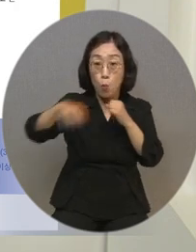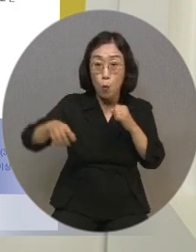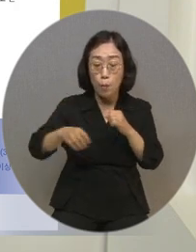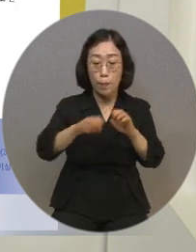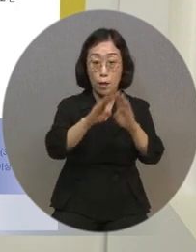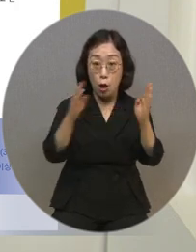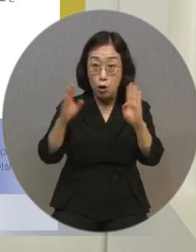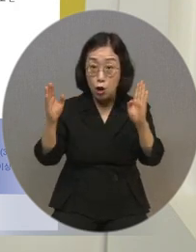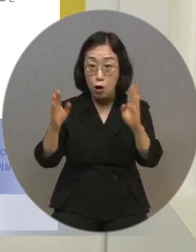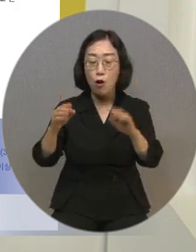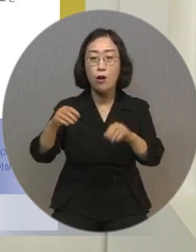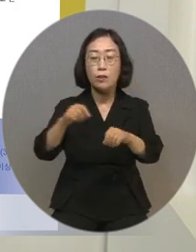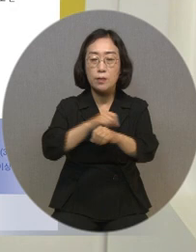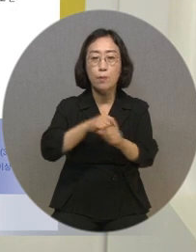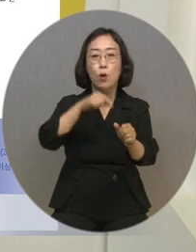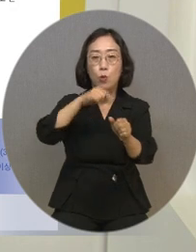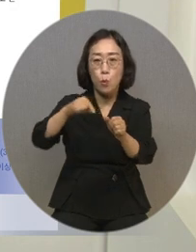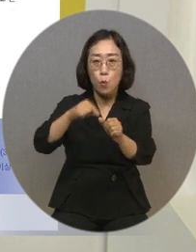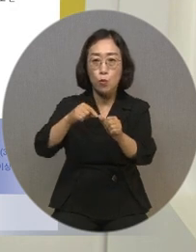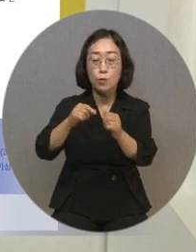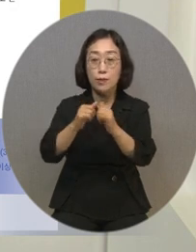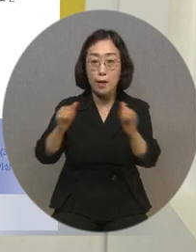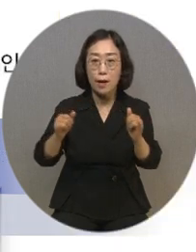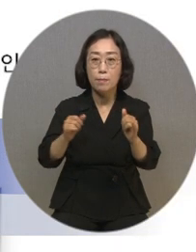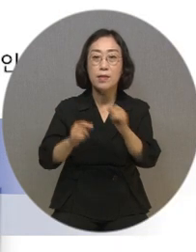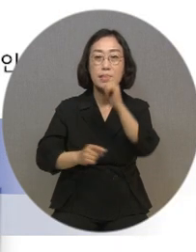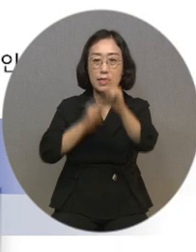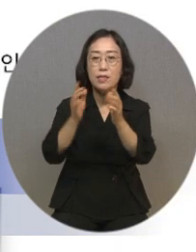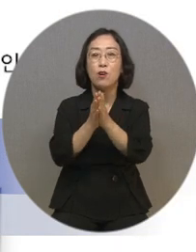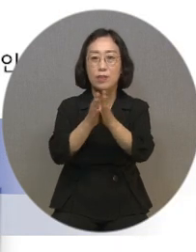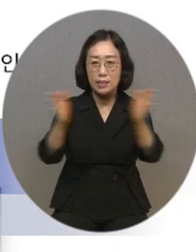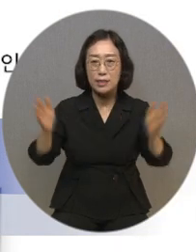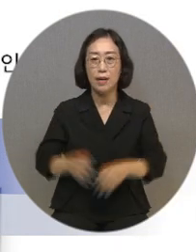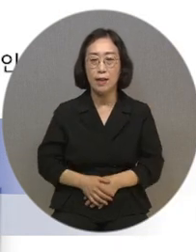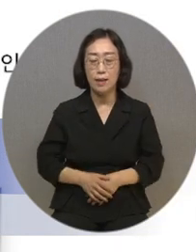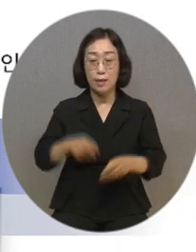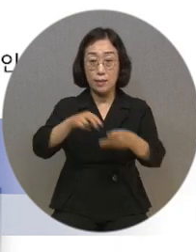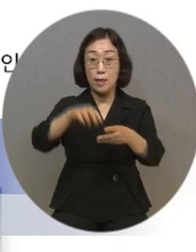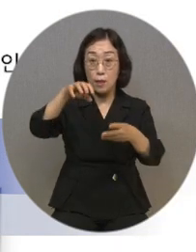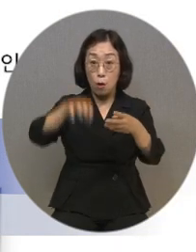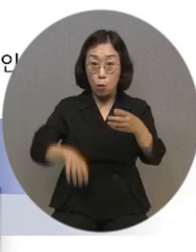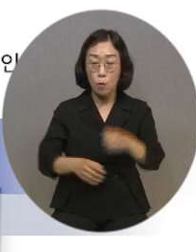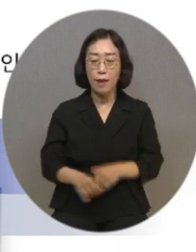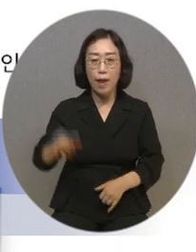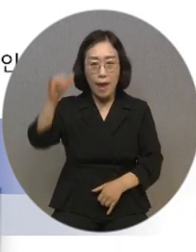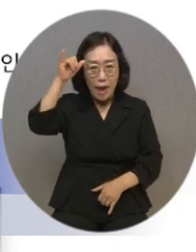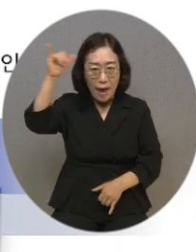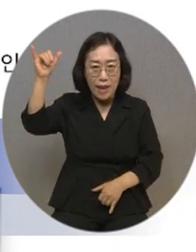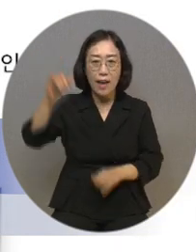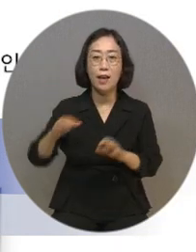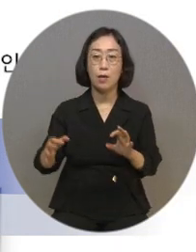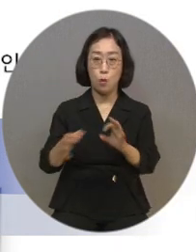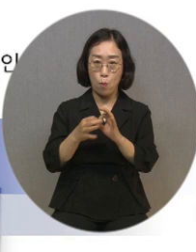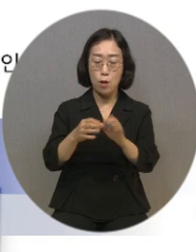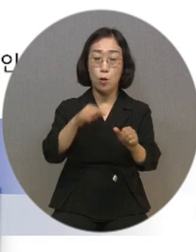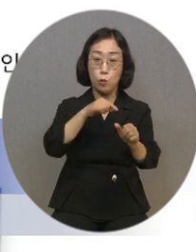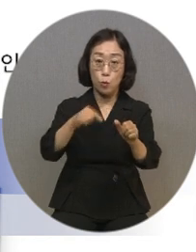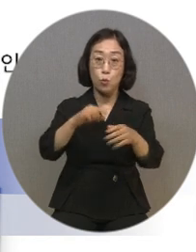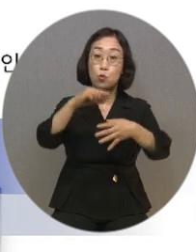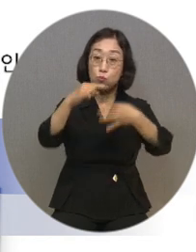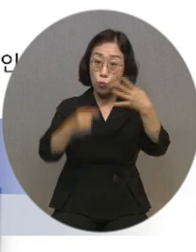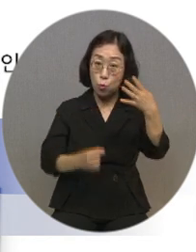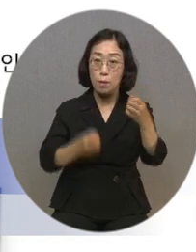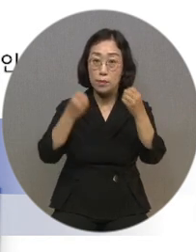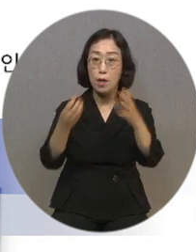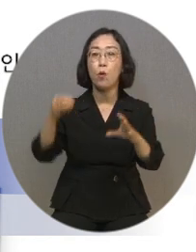장애인 창업 특화 교육 대상자를 모집합니다 아 특히 센터는 올해부터 AI 인공지능 관련 교육 프로그램도